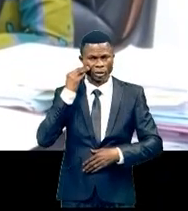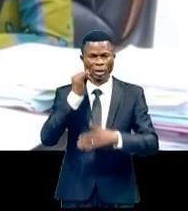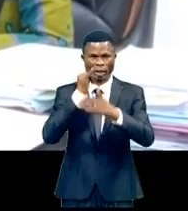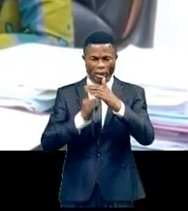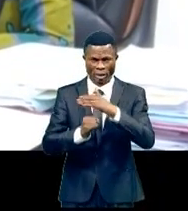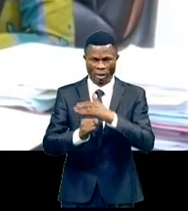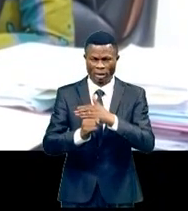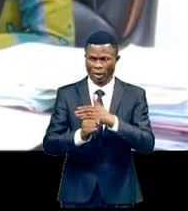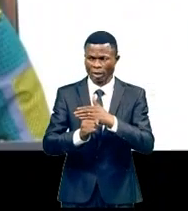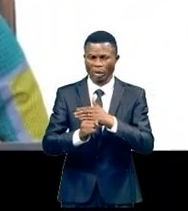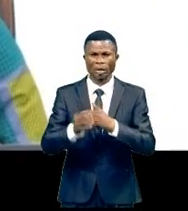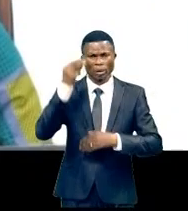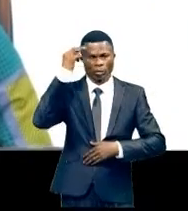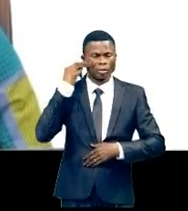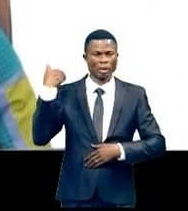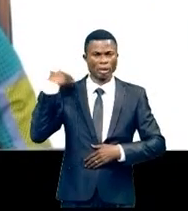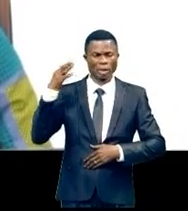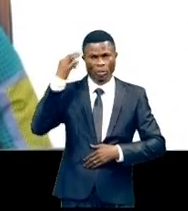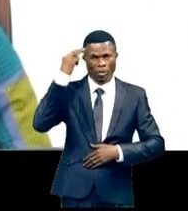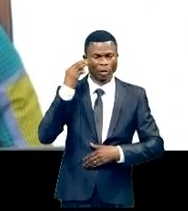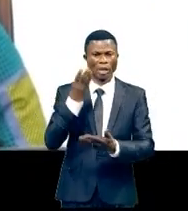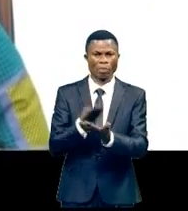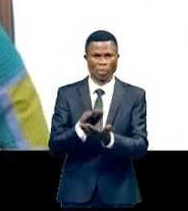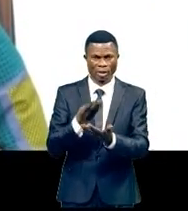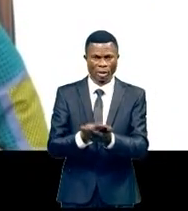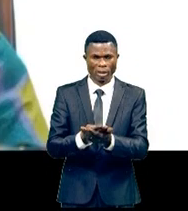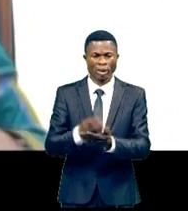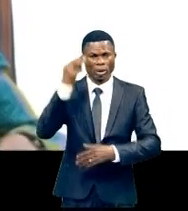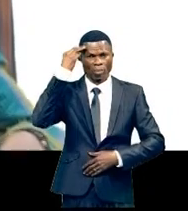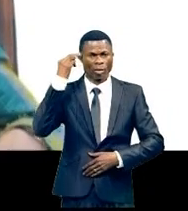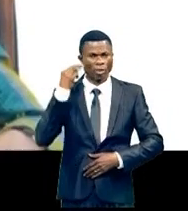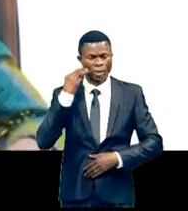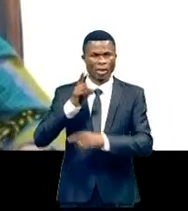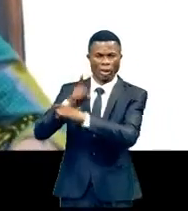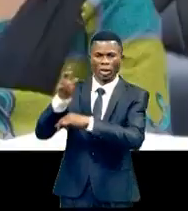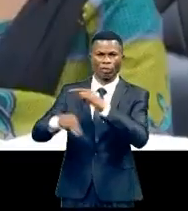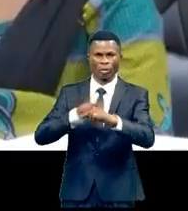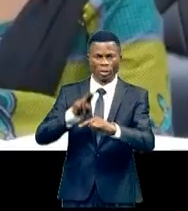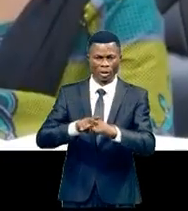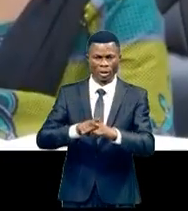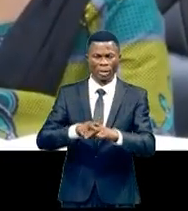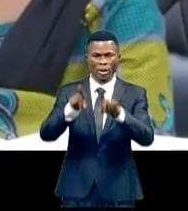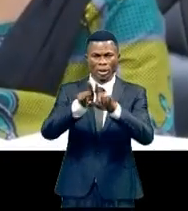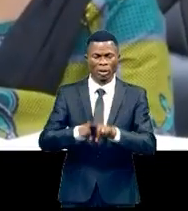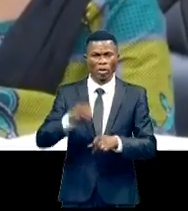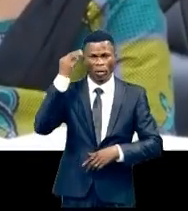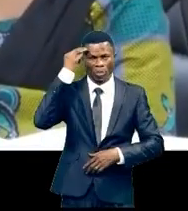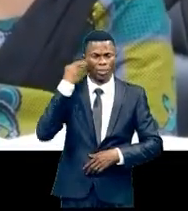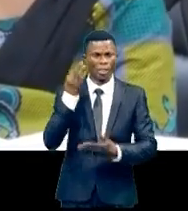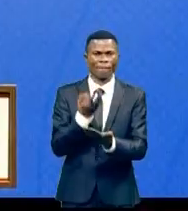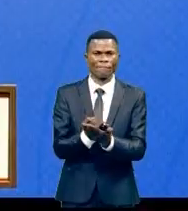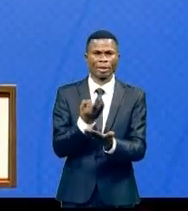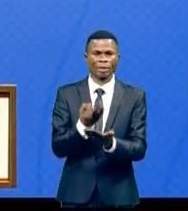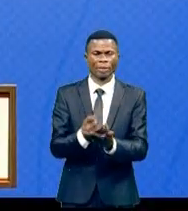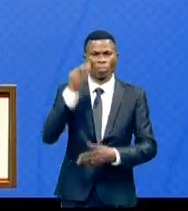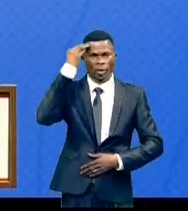l'Intérieur, le ministre d'État, ministre du Budget, le ministre de la Défense nationale, le ministre des Finances,